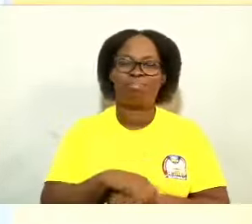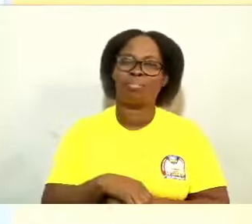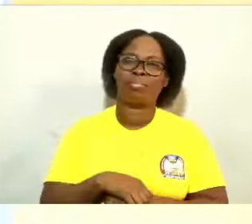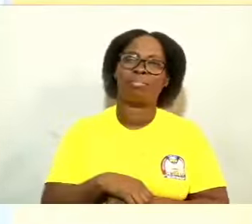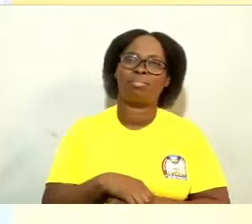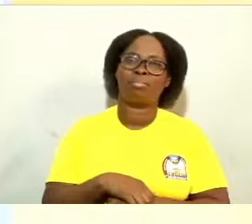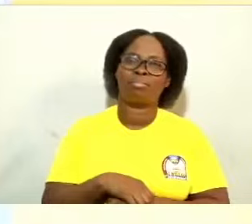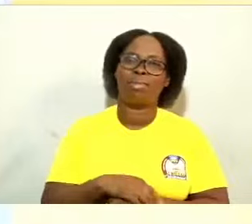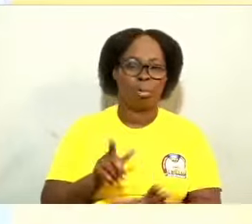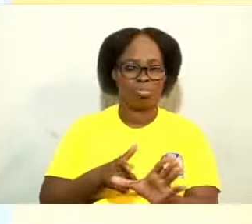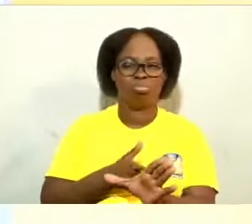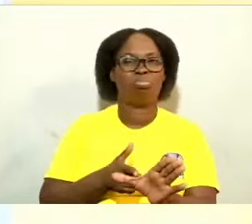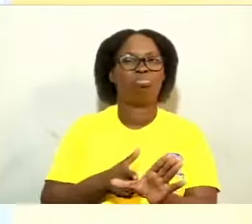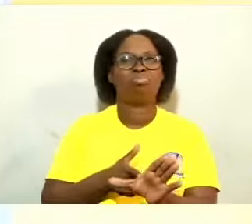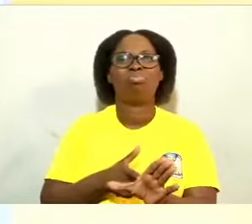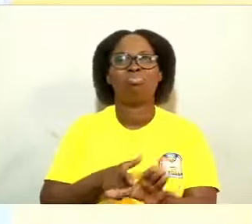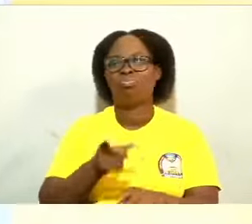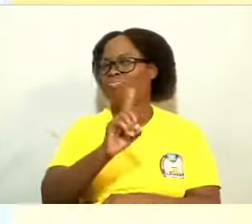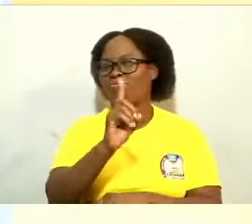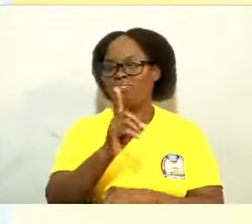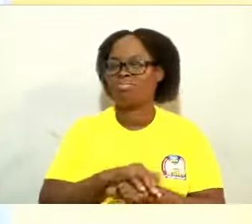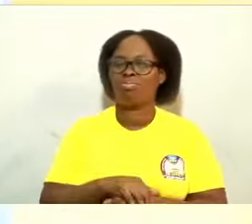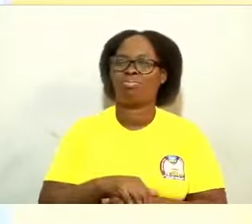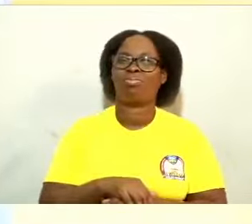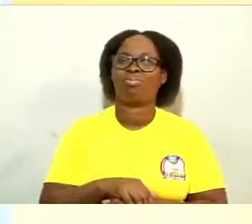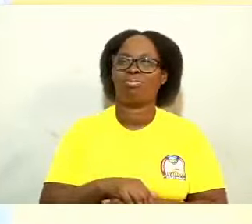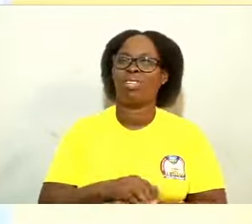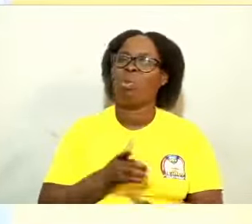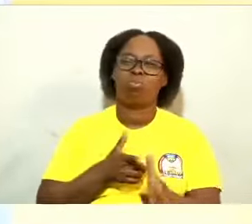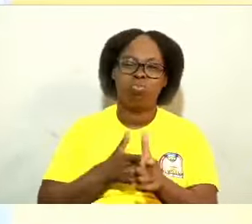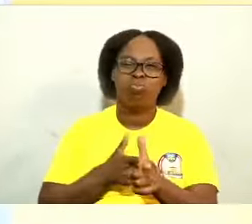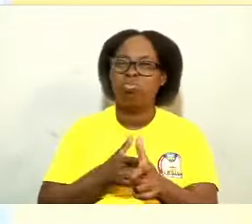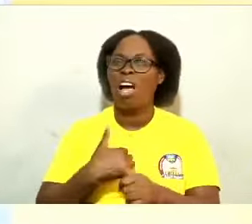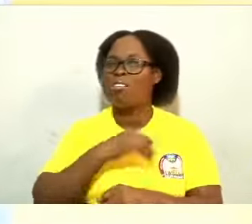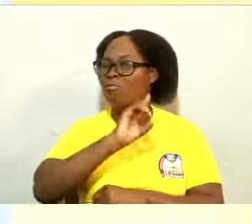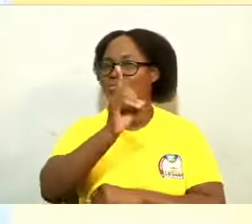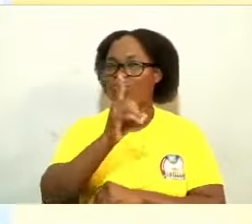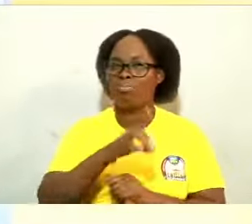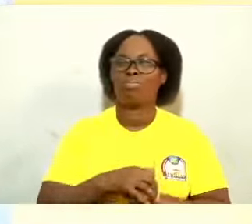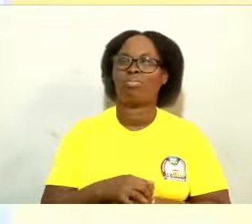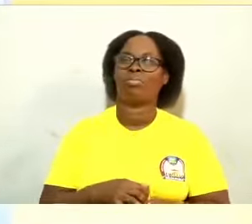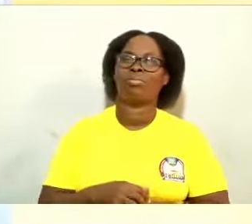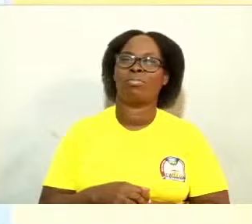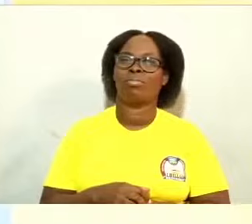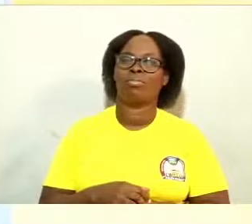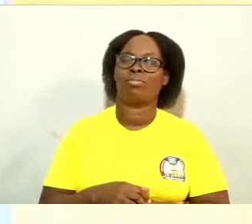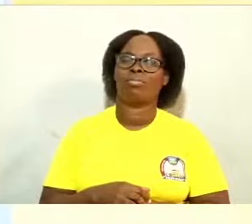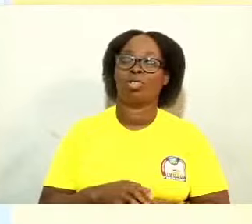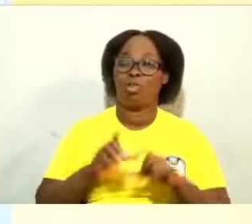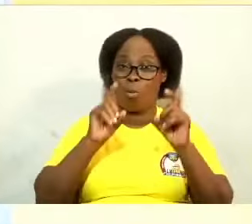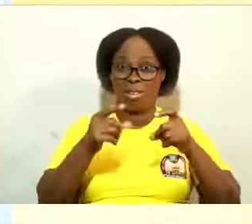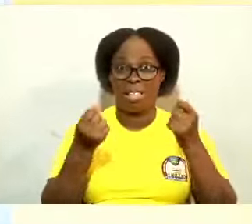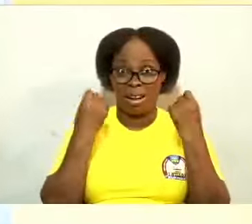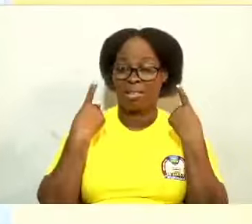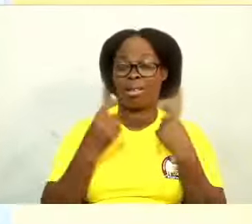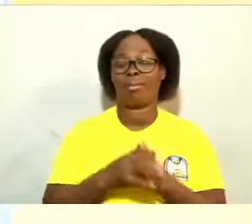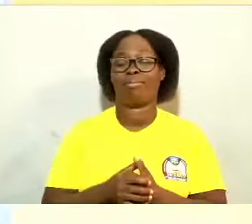Kuna ushoga hapo. Kuna mwanamke na mwanamke na kaza nati. Hili yeleweke.